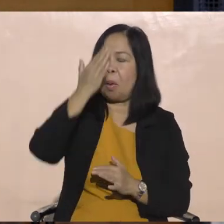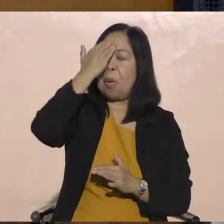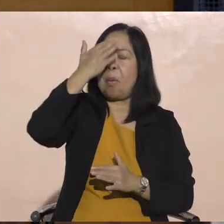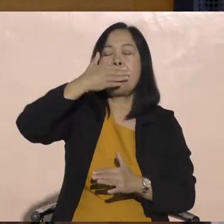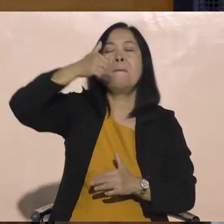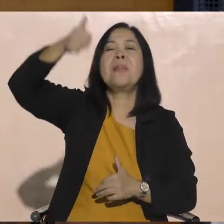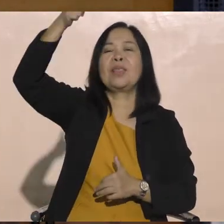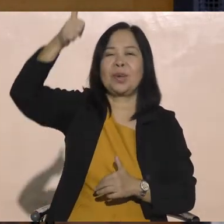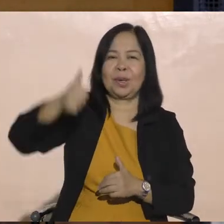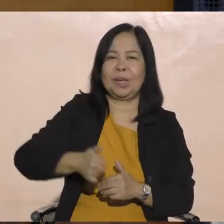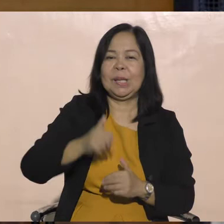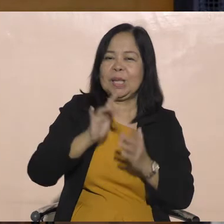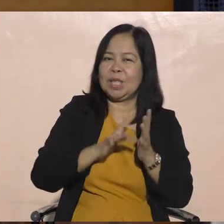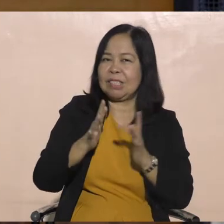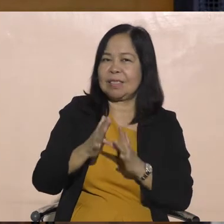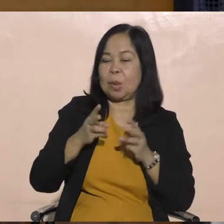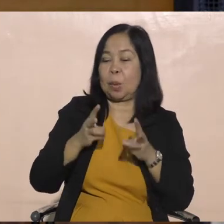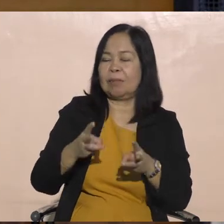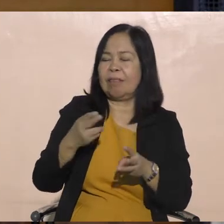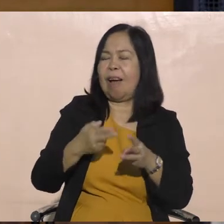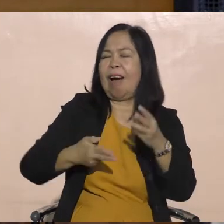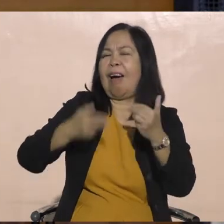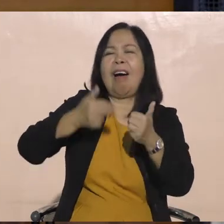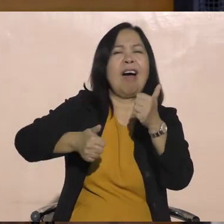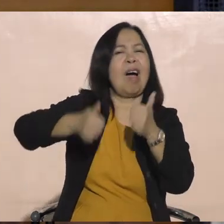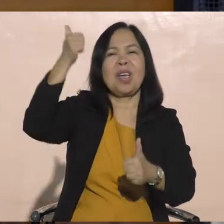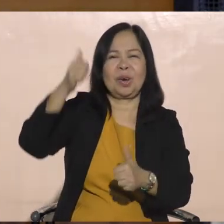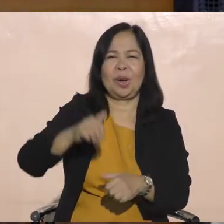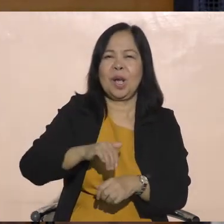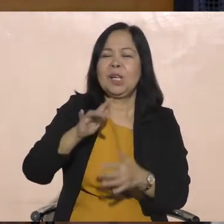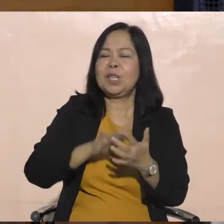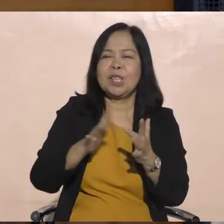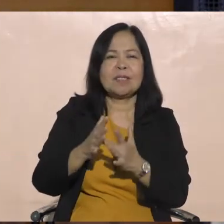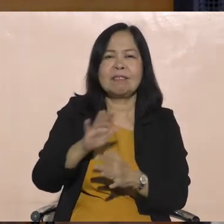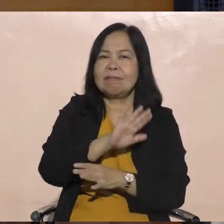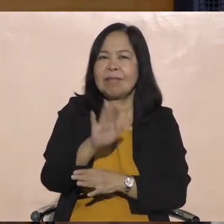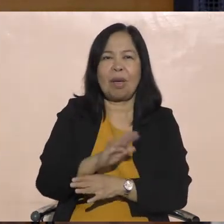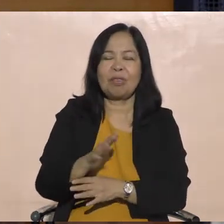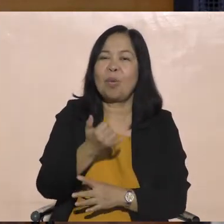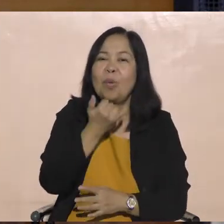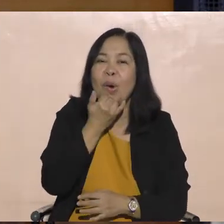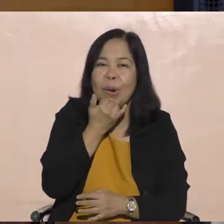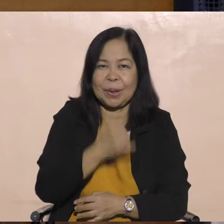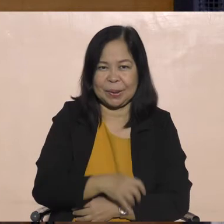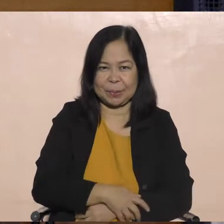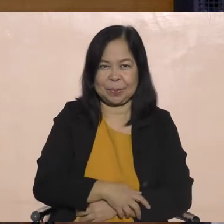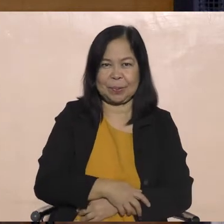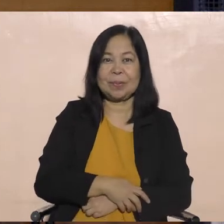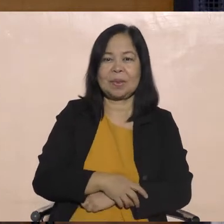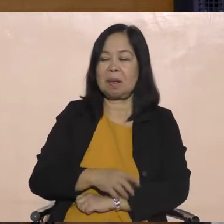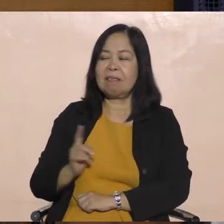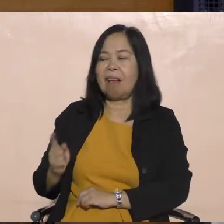something, brothers and sisters. God never made a mistake. Amen. Wag yun sukad na pakyas o nasayop ang